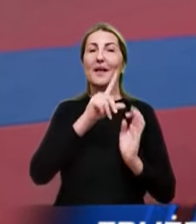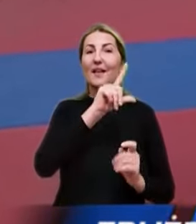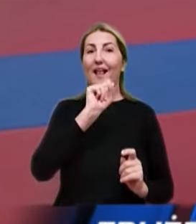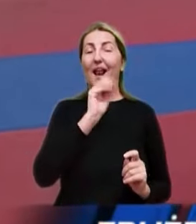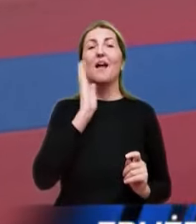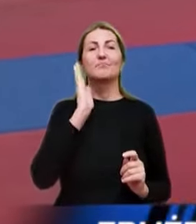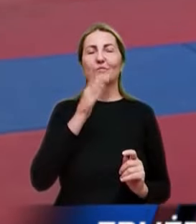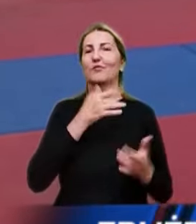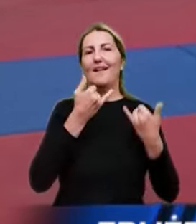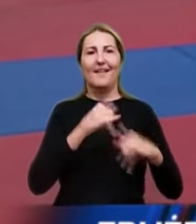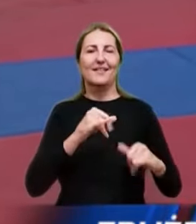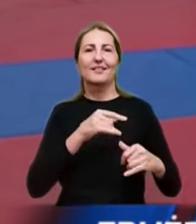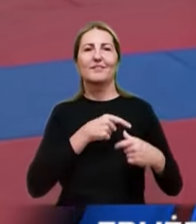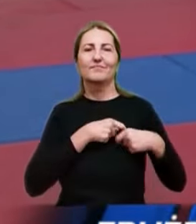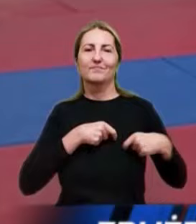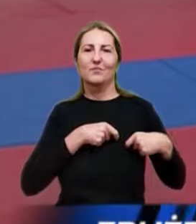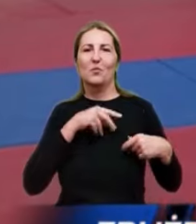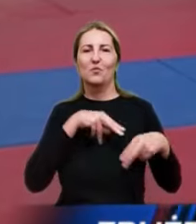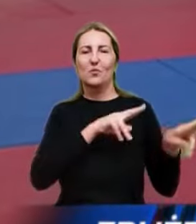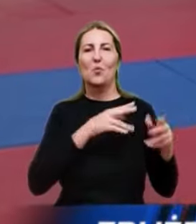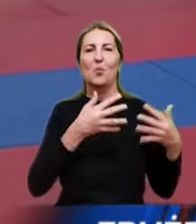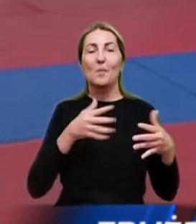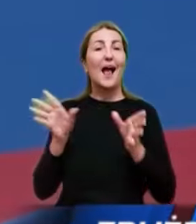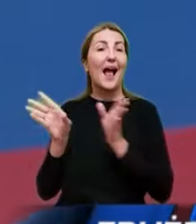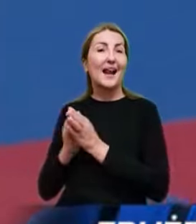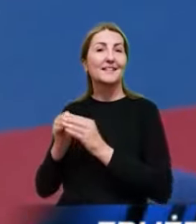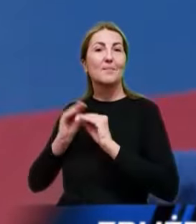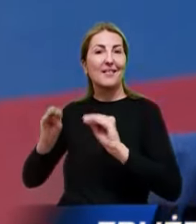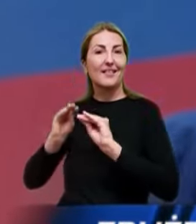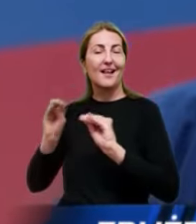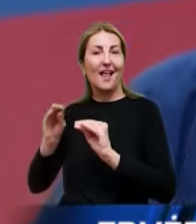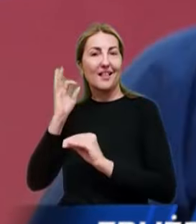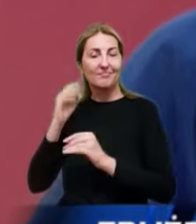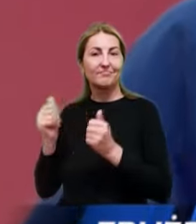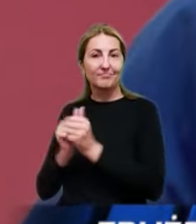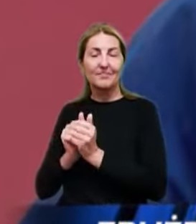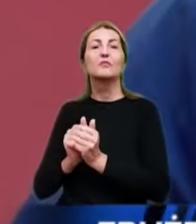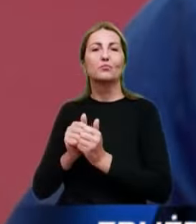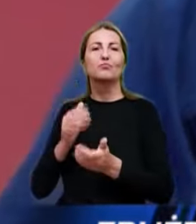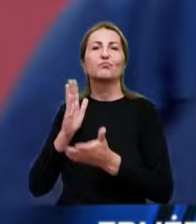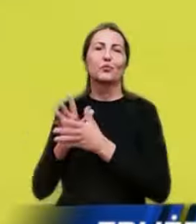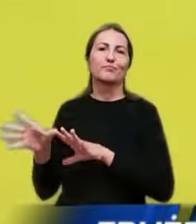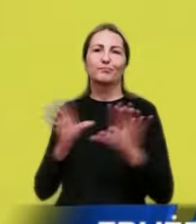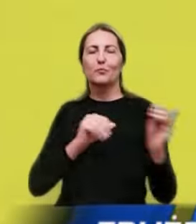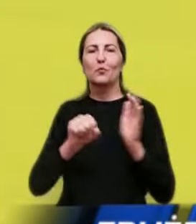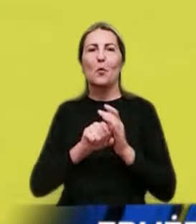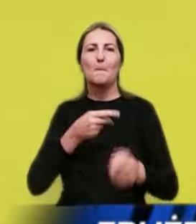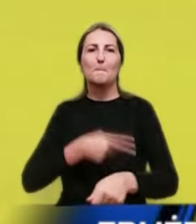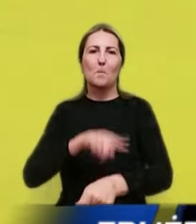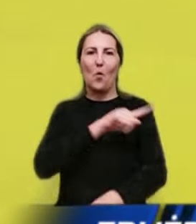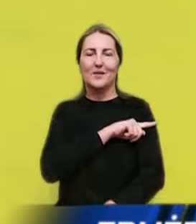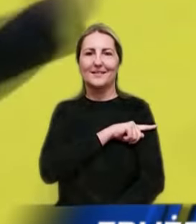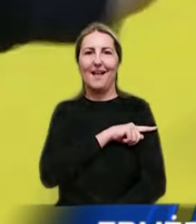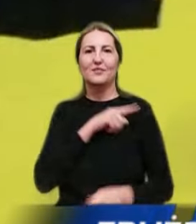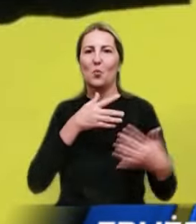trenerką, srebrną medalistką z Atlanty, przygotowania do najważniejszej imprezy czterolecia rozpoczynają w poznańskiej Akademii Judo. Jak tłumaczą,